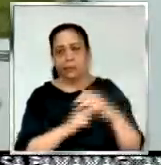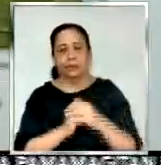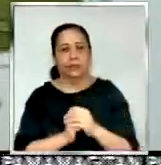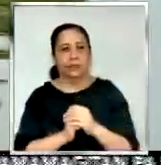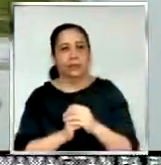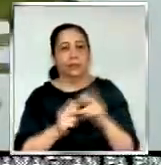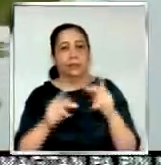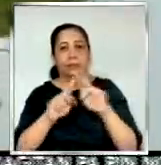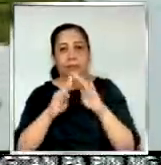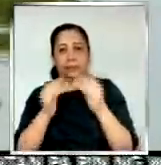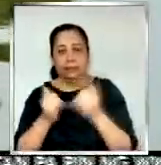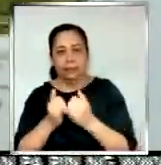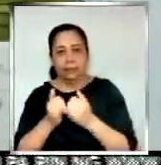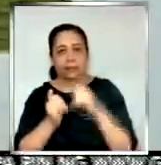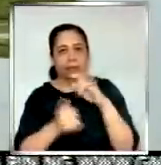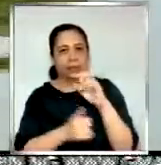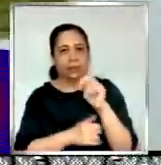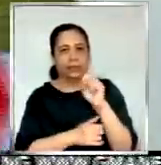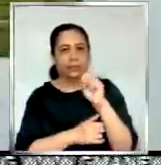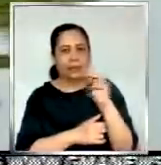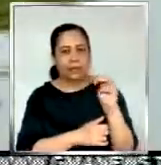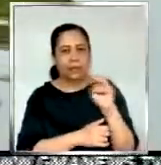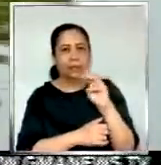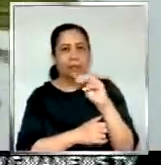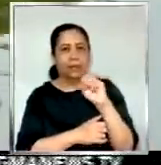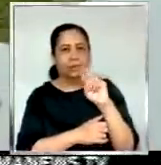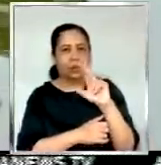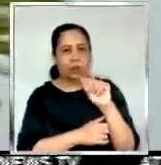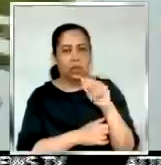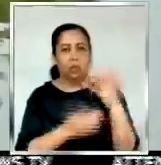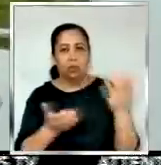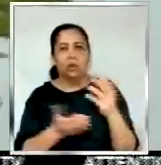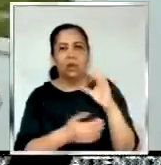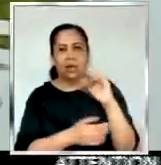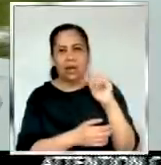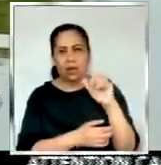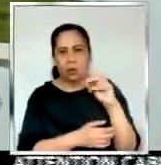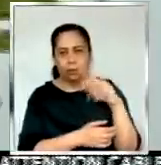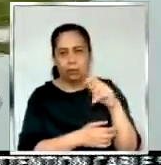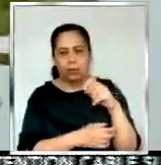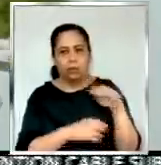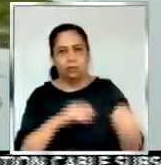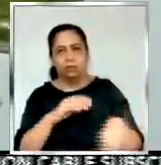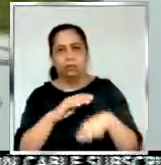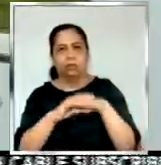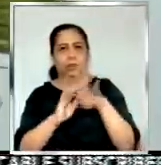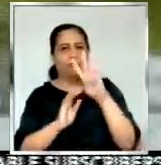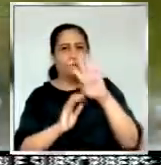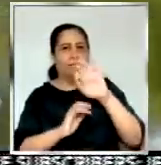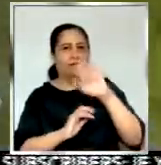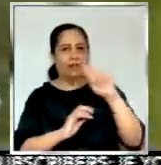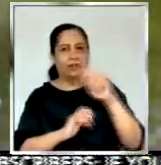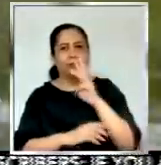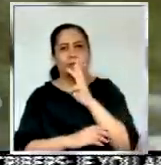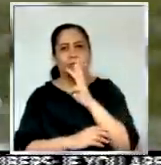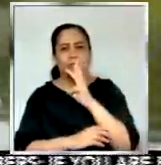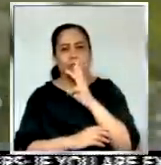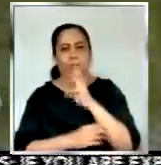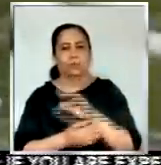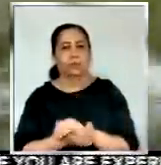ng Calizon, San Miguel, May Sulaw, sa Kalumpit, umabot sa hanggang 4 na talampakan ng tubig. Ayon